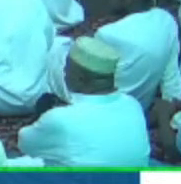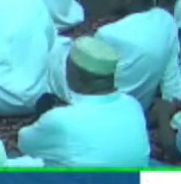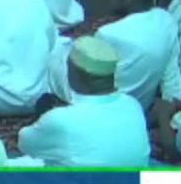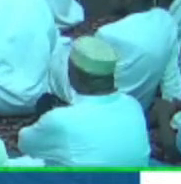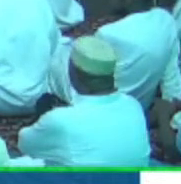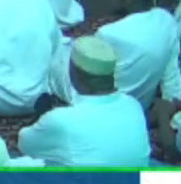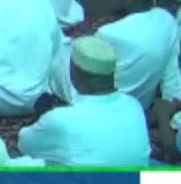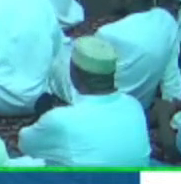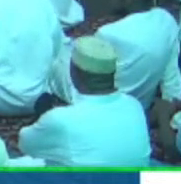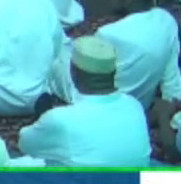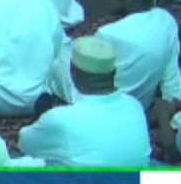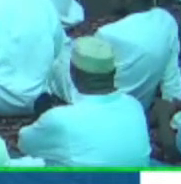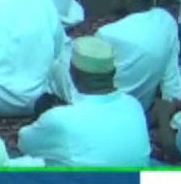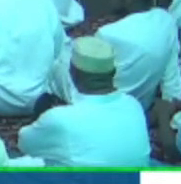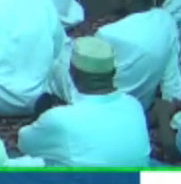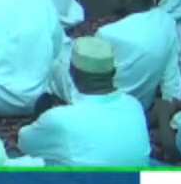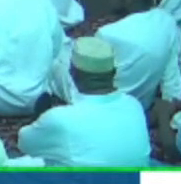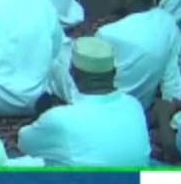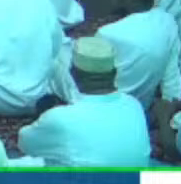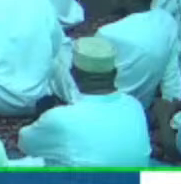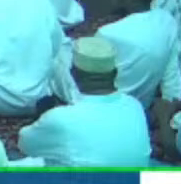522522. Account ni